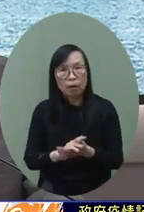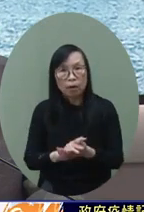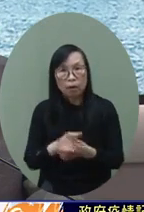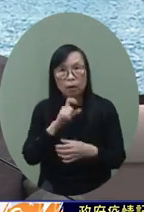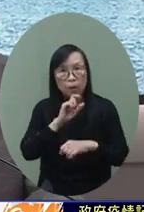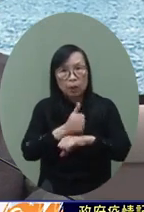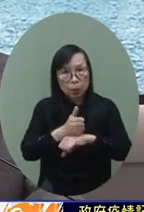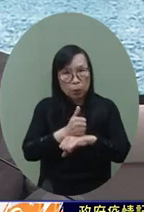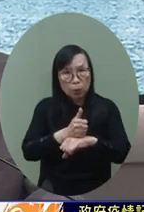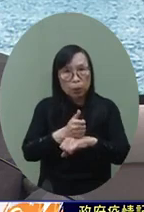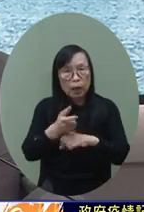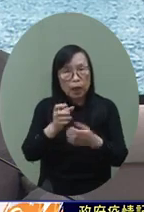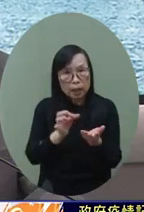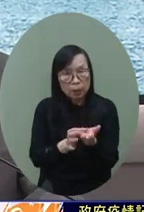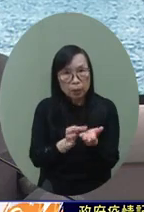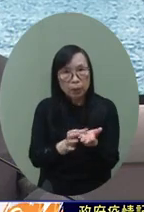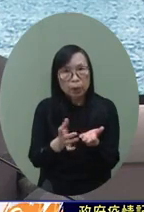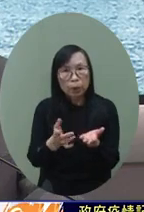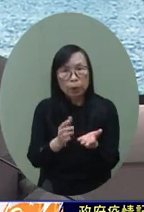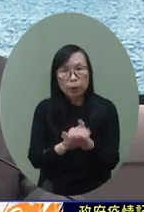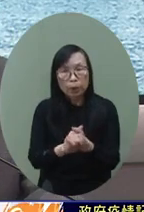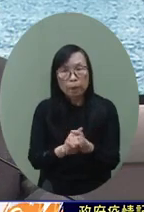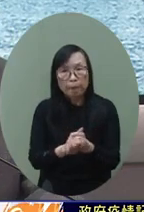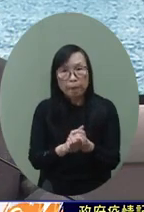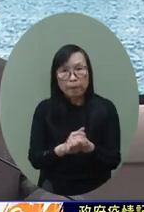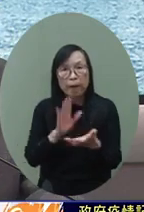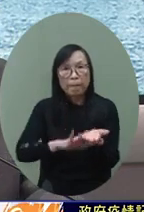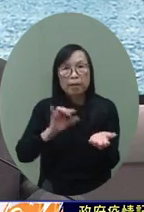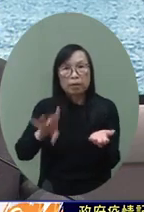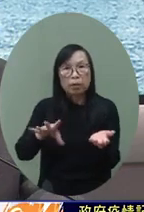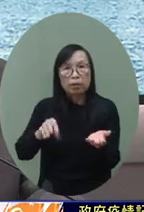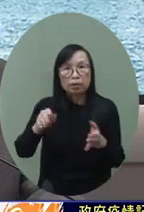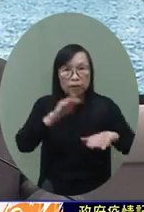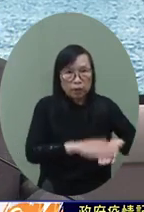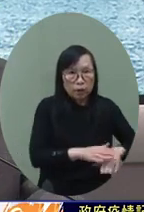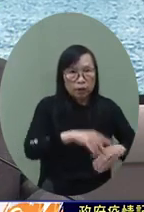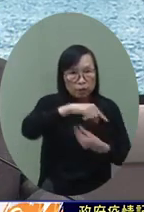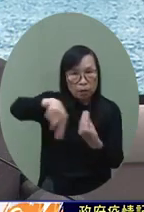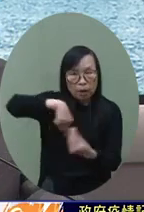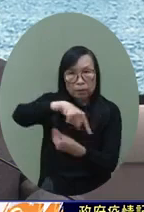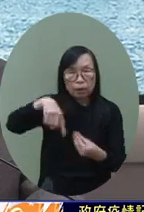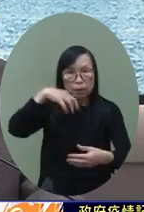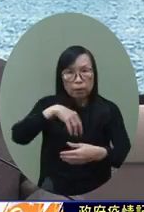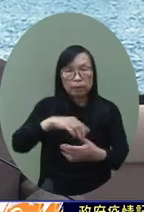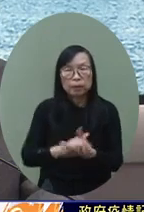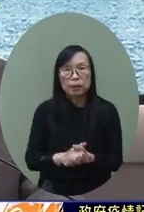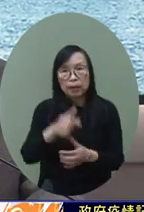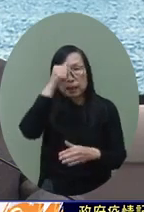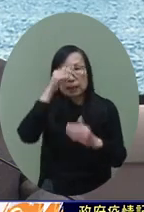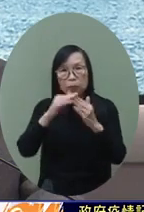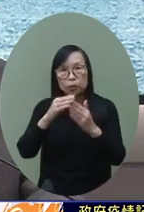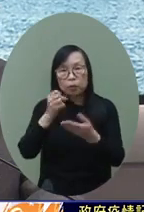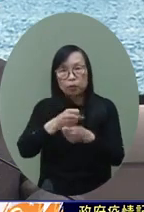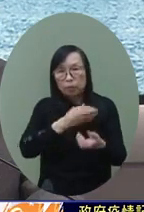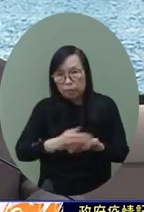佢係真係有啲地方咧係可能係會有啲嘅即係病毒係留低喺嗰個環境嗰度咯。咁所以就醫院都做咗一個